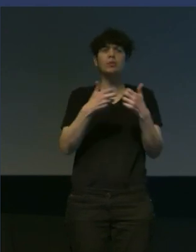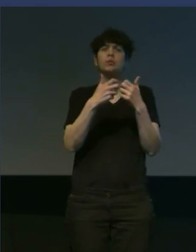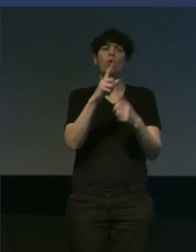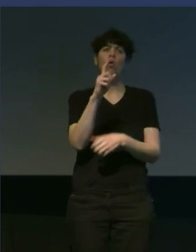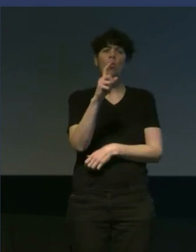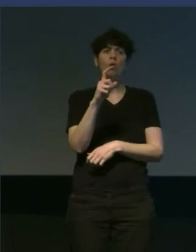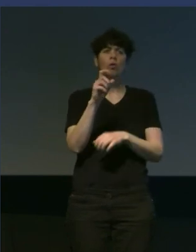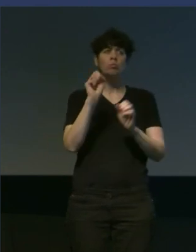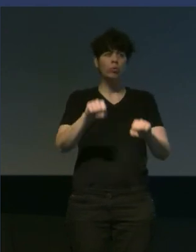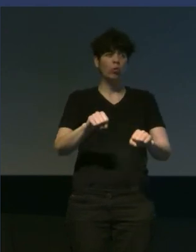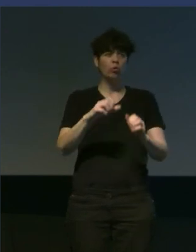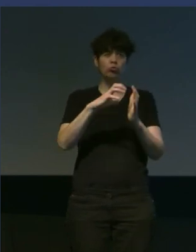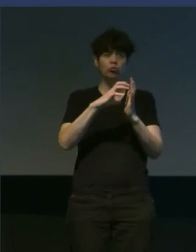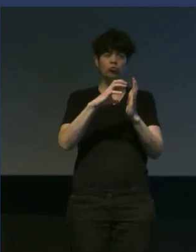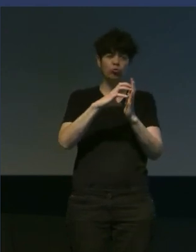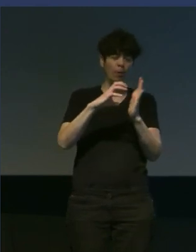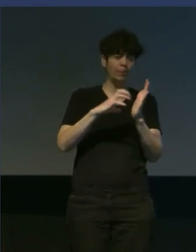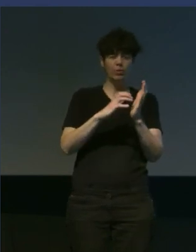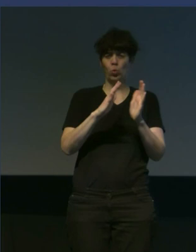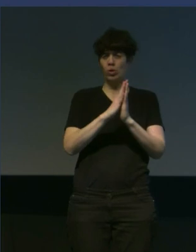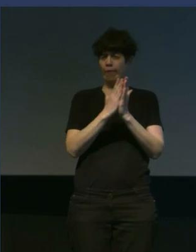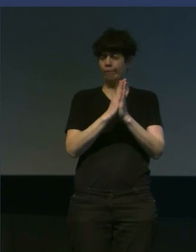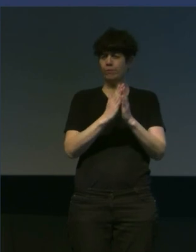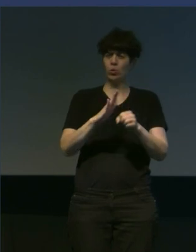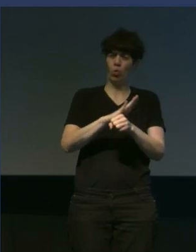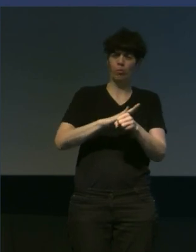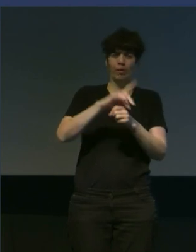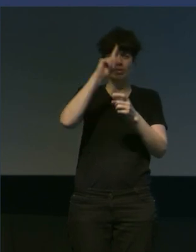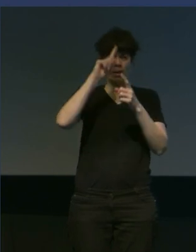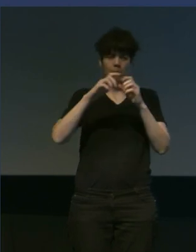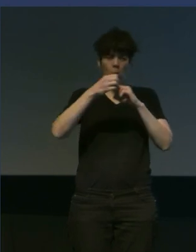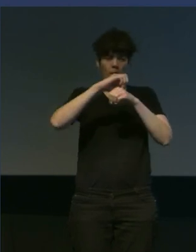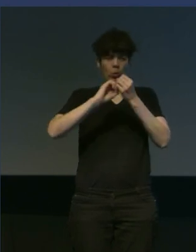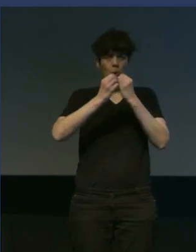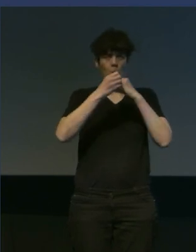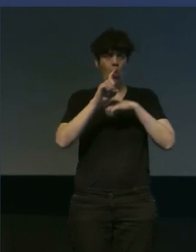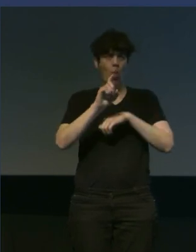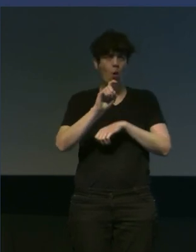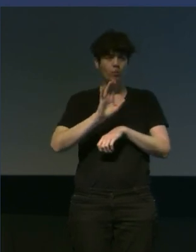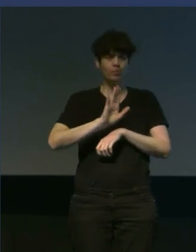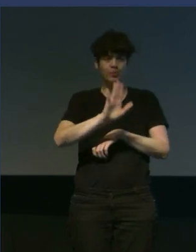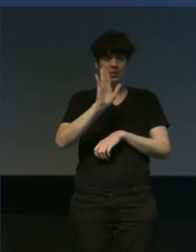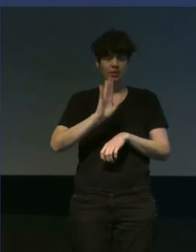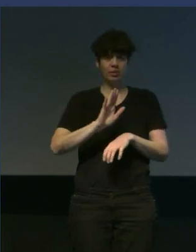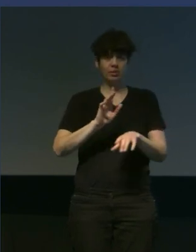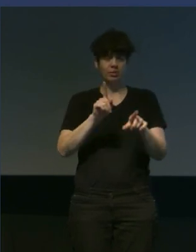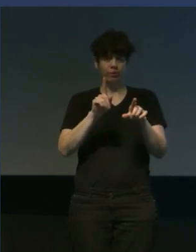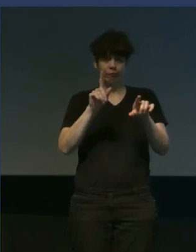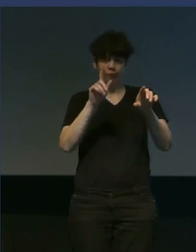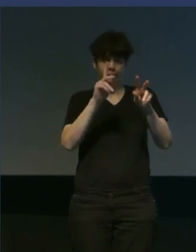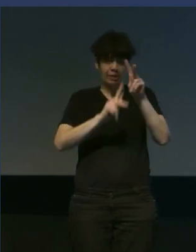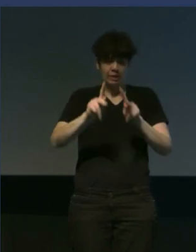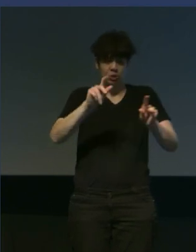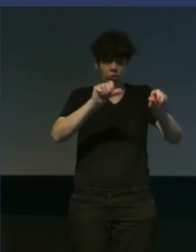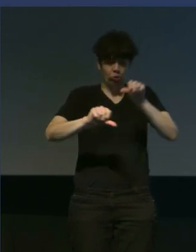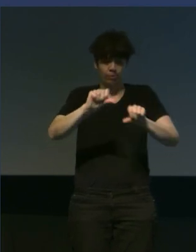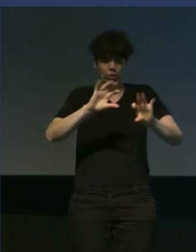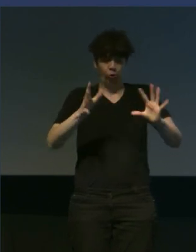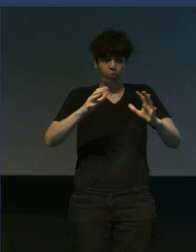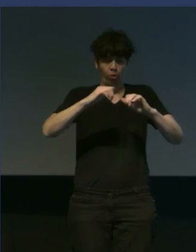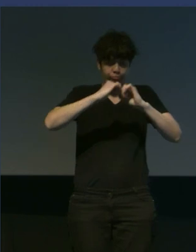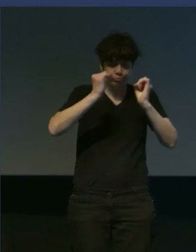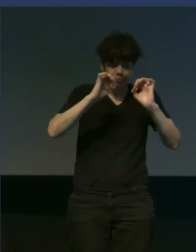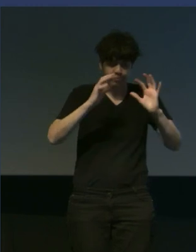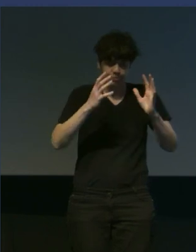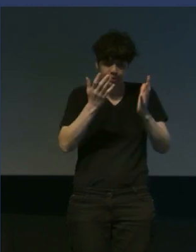peut faire tout un chapitre ou tout un livre sur ce que c'est que la molécule d'eau et sur un point de vue purement physico-chimique, parce que pour faire un